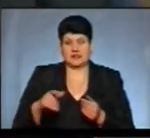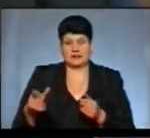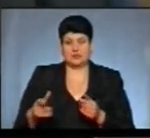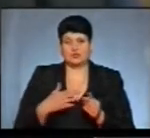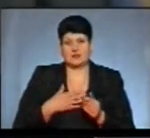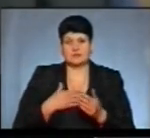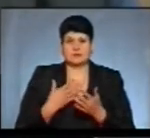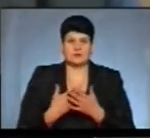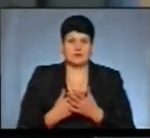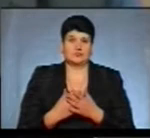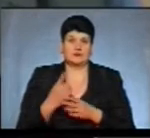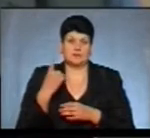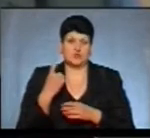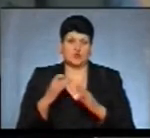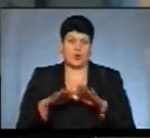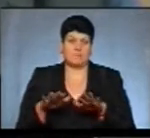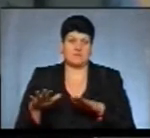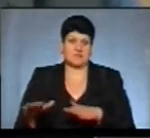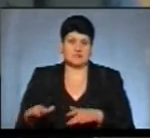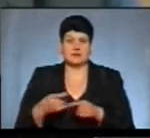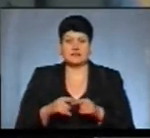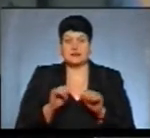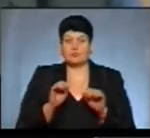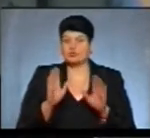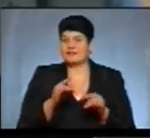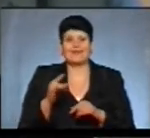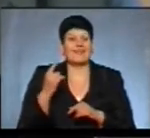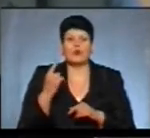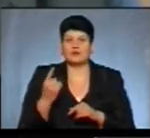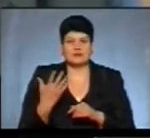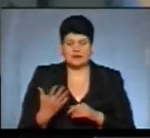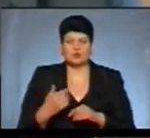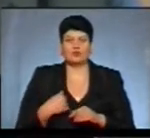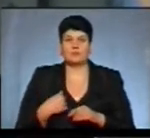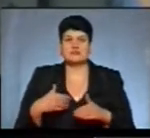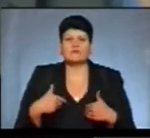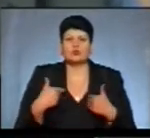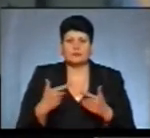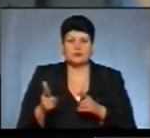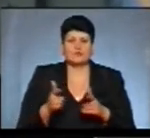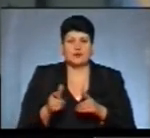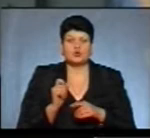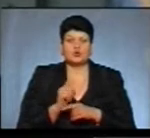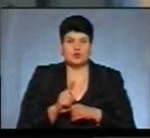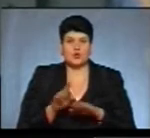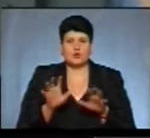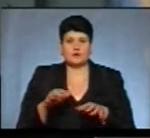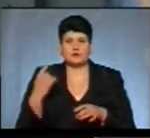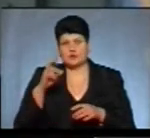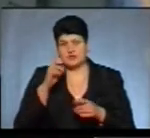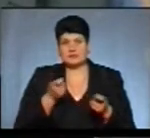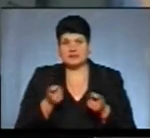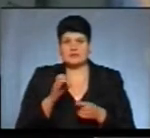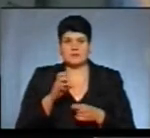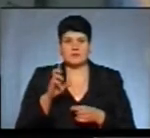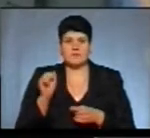100 місць такий притулок. Ну, звичайно, це може бути не один. Через те ми звернулися, ми підготували доручення голови обласної адміністрації Степана